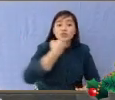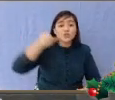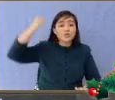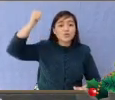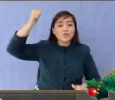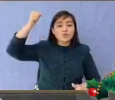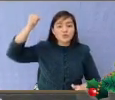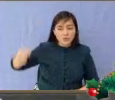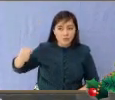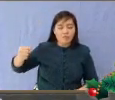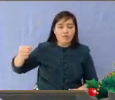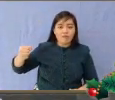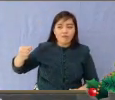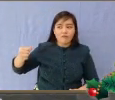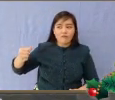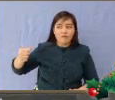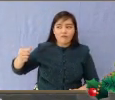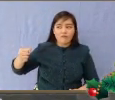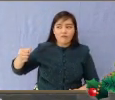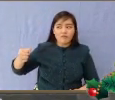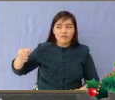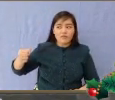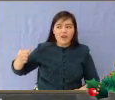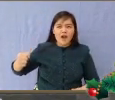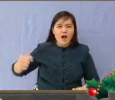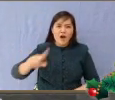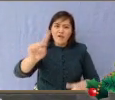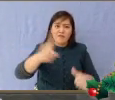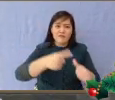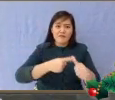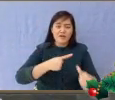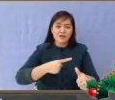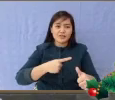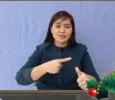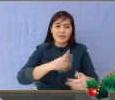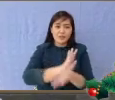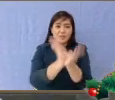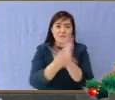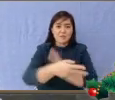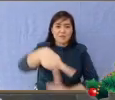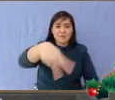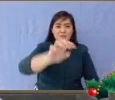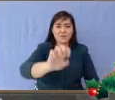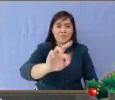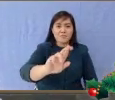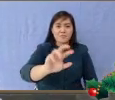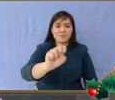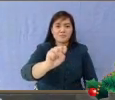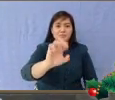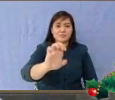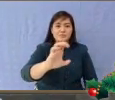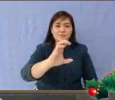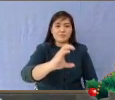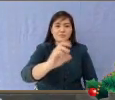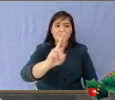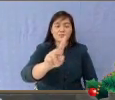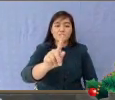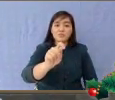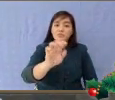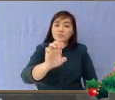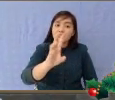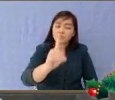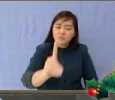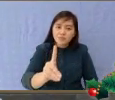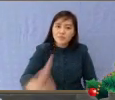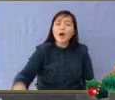wilderness. Pero later on, ginamit ng Panginoon para yung millions of